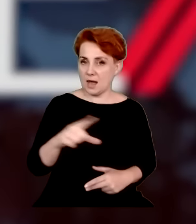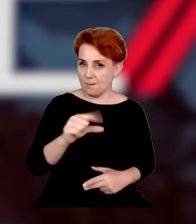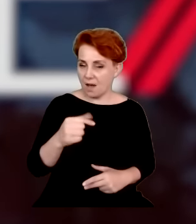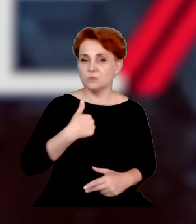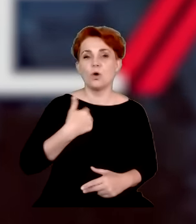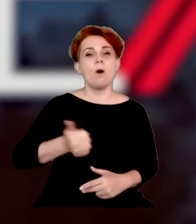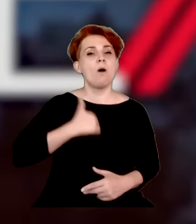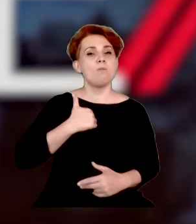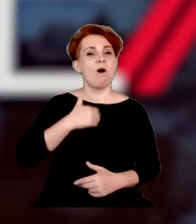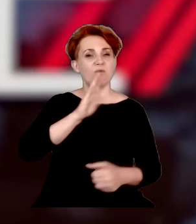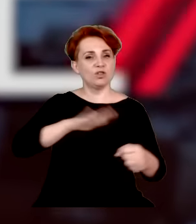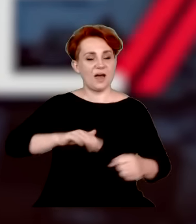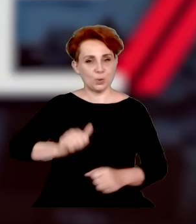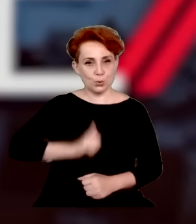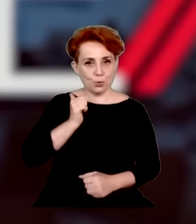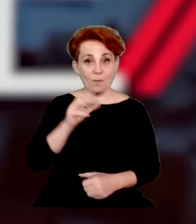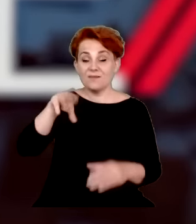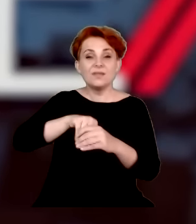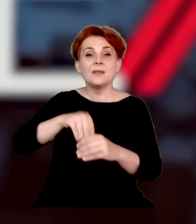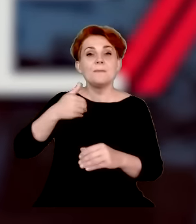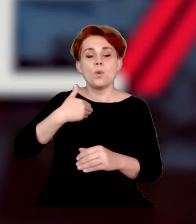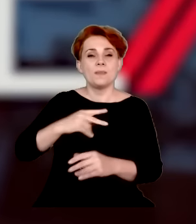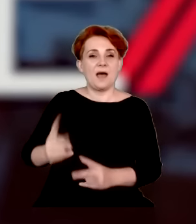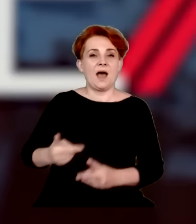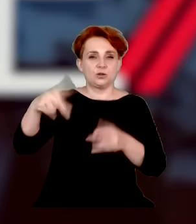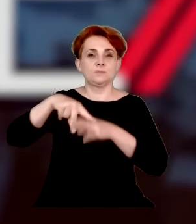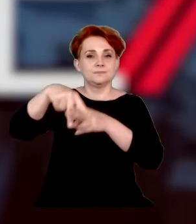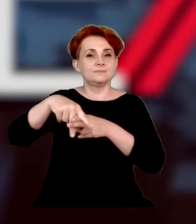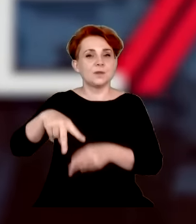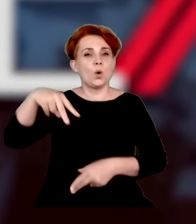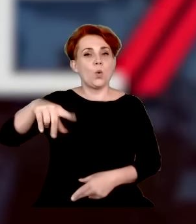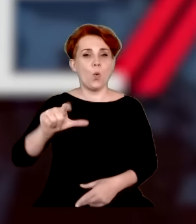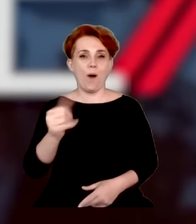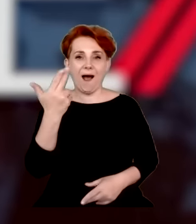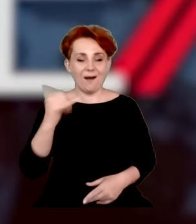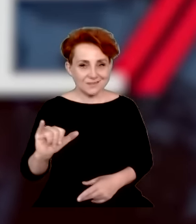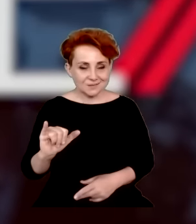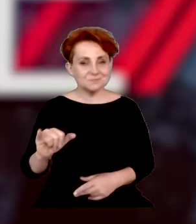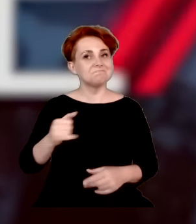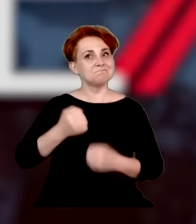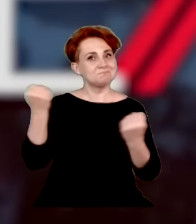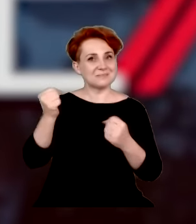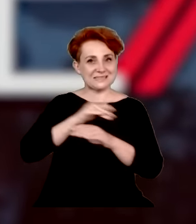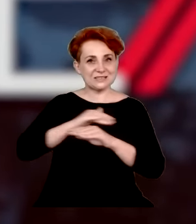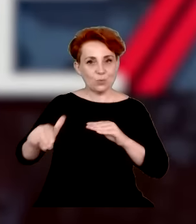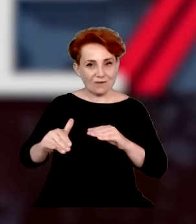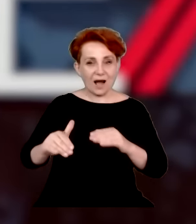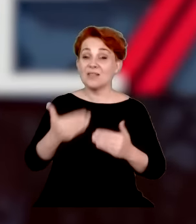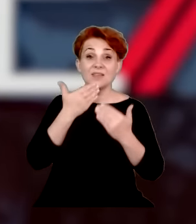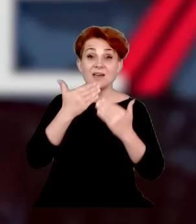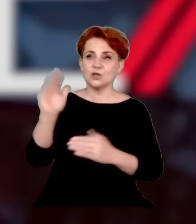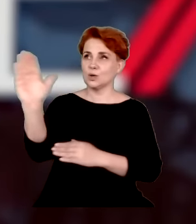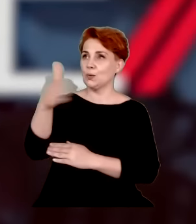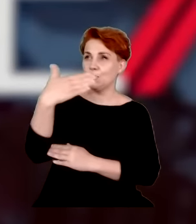narodowej dumy. Elitą armii pozostawała kawaleria, a ułani cieszyli się wielką estymą, a wcale nie dzięki barwnym proporcjom na lansach i